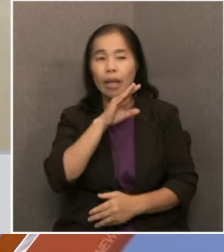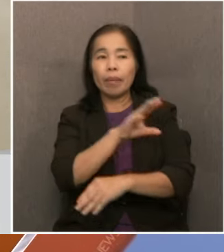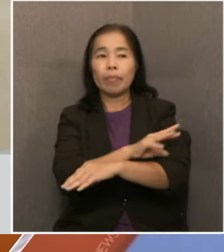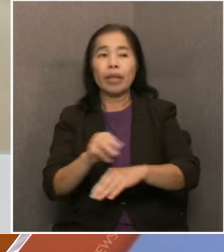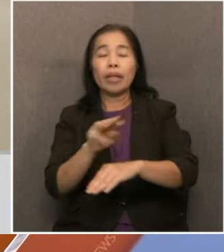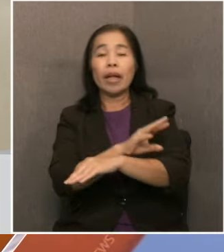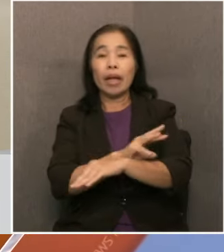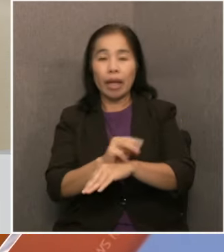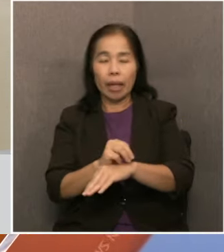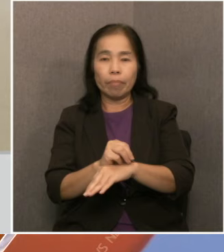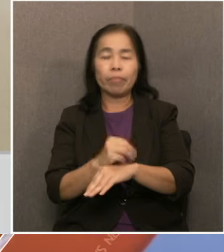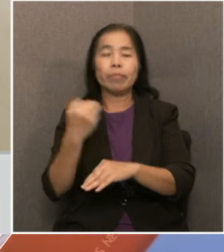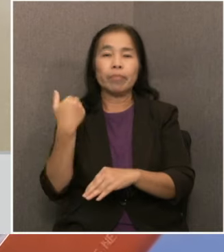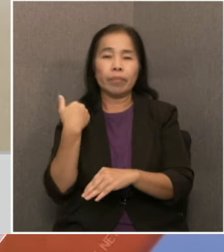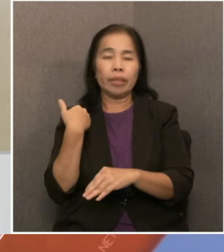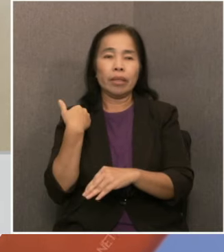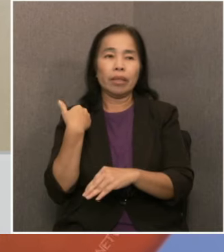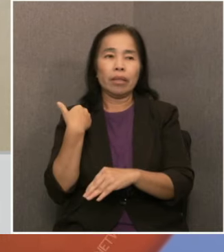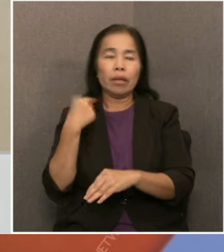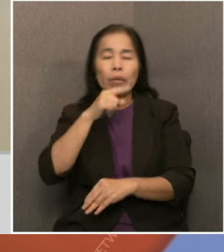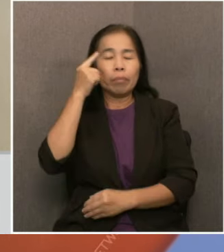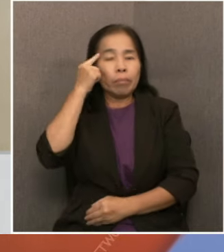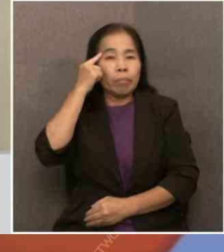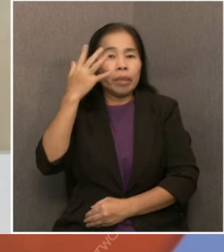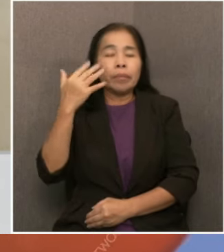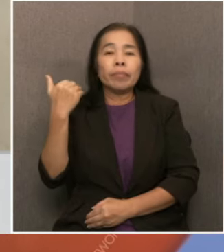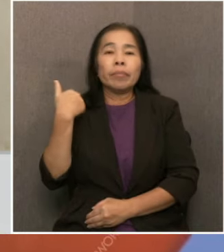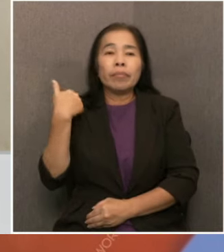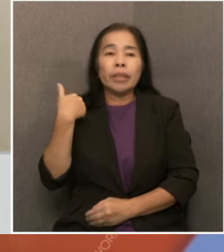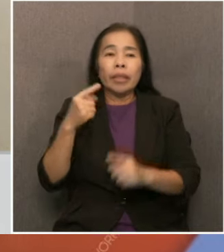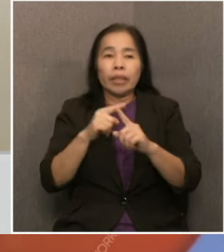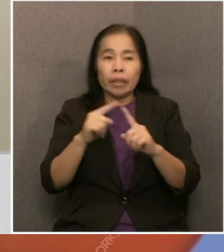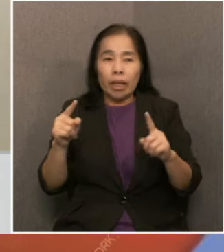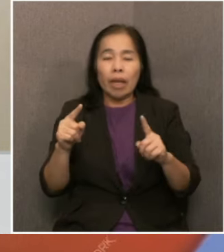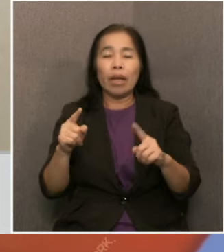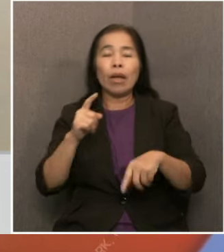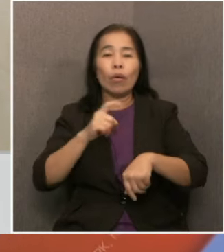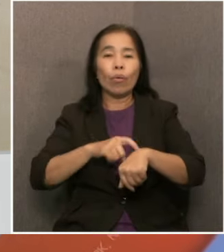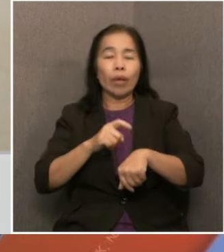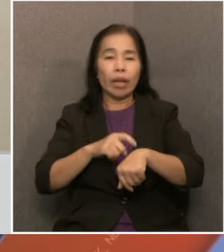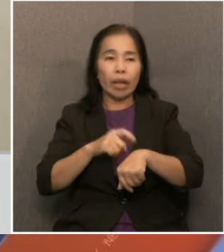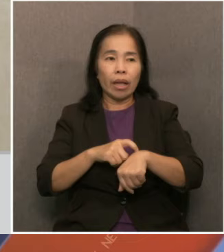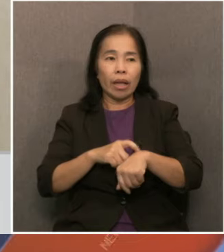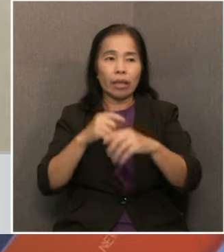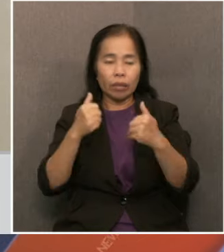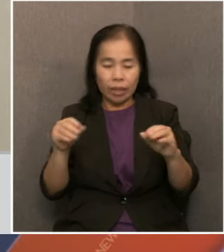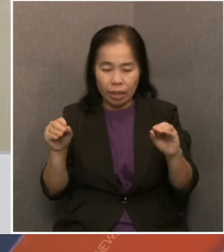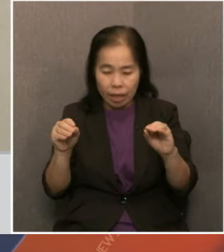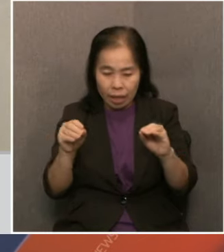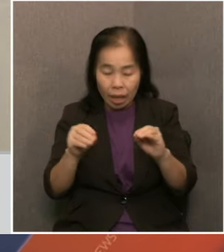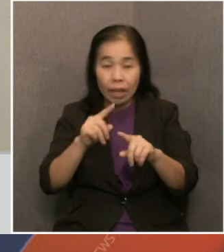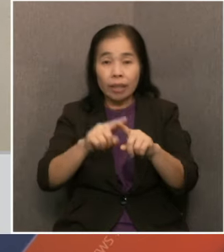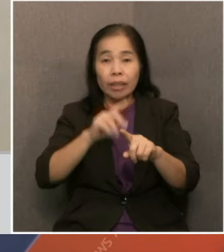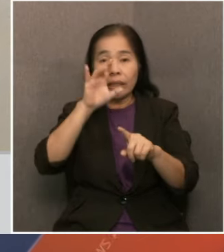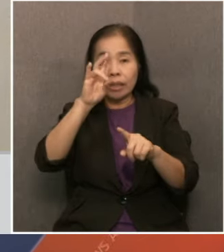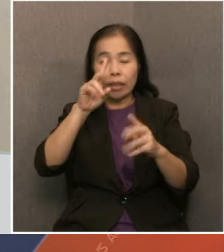uş momentsส้ายของเดืกรกดาคมที่อาจ